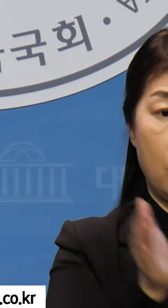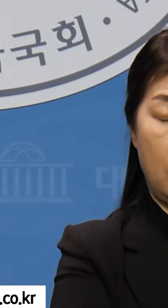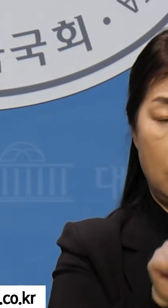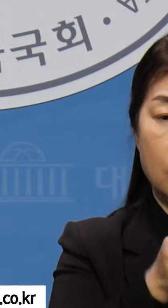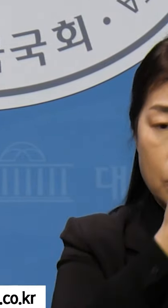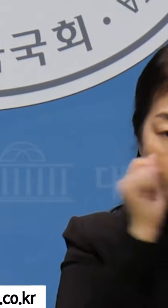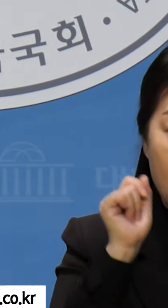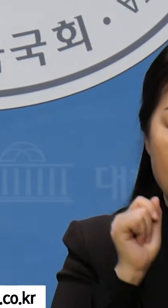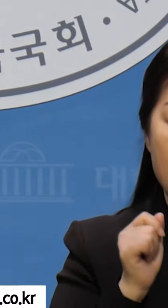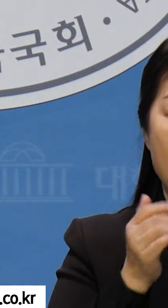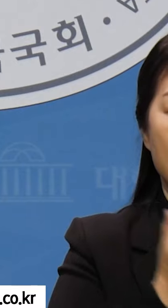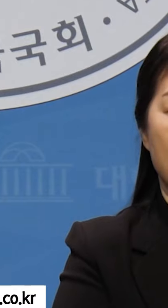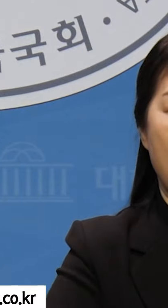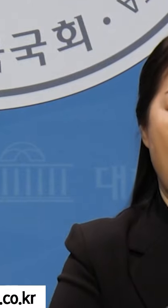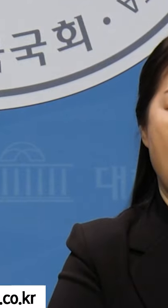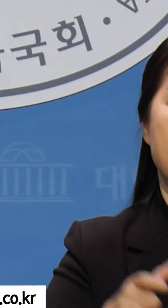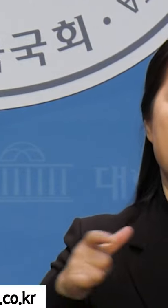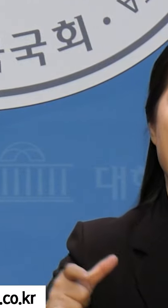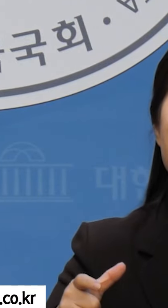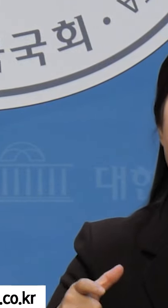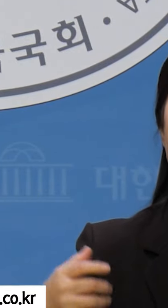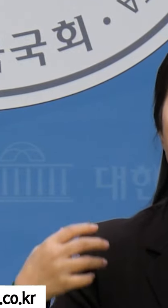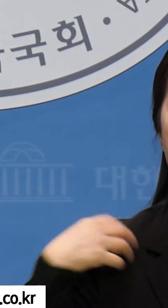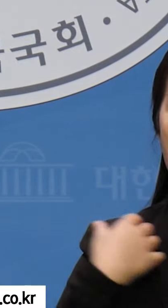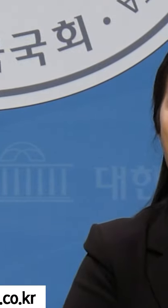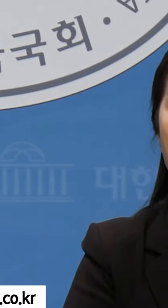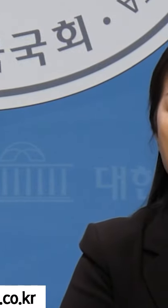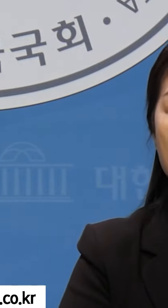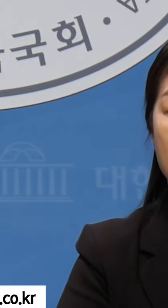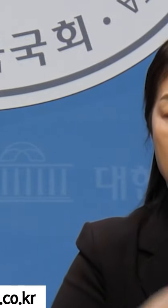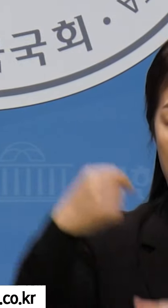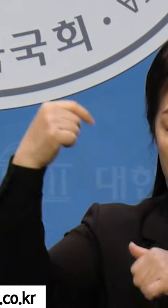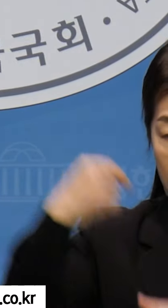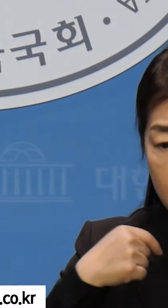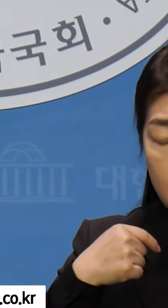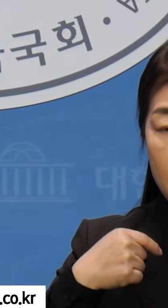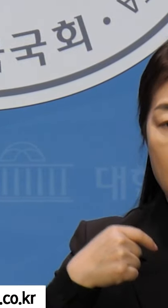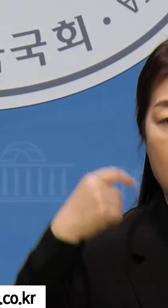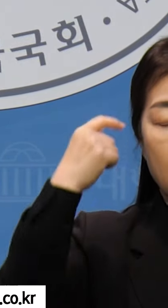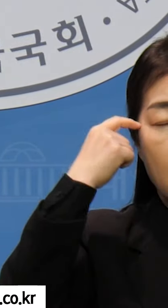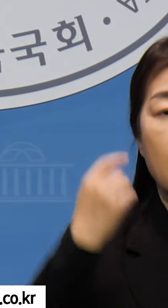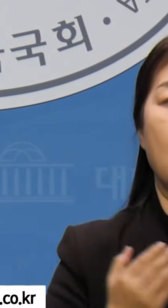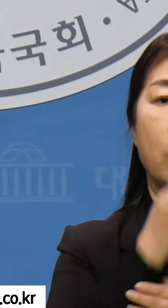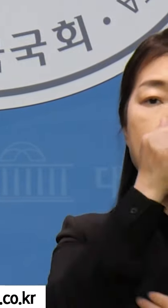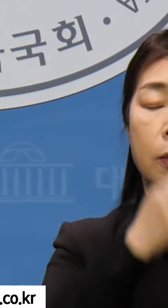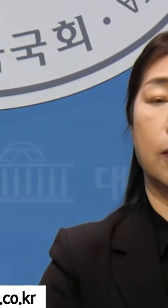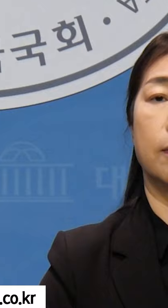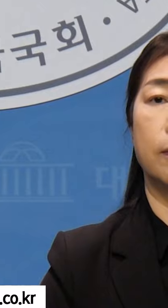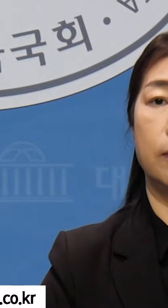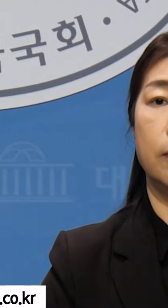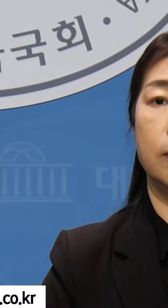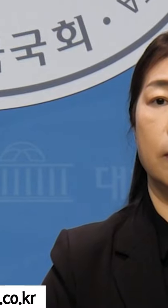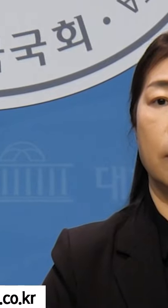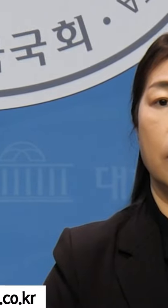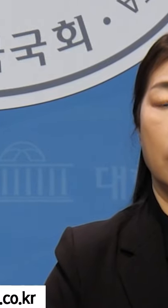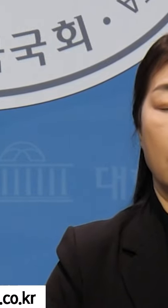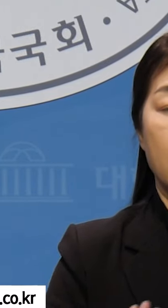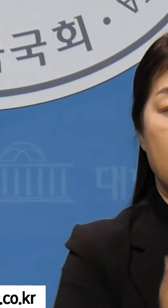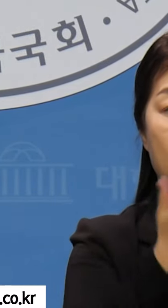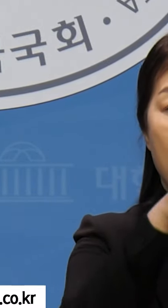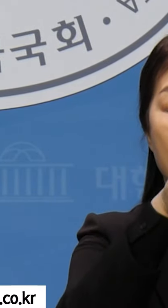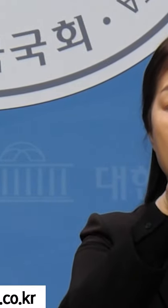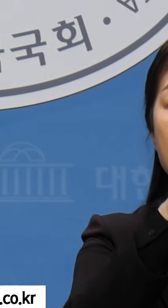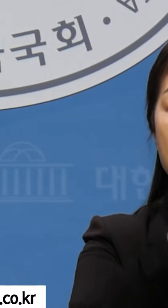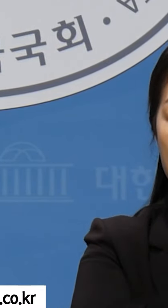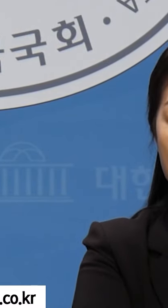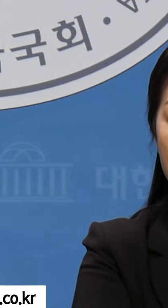부족한 중도 확장을 책임지겠다는 소명이 생겼습니다. 친시장, 진보적 실용주의